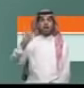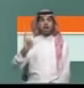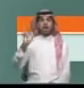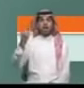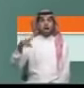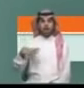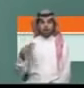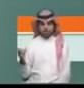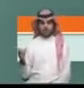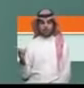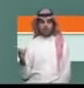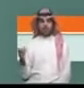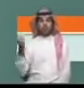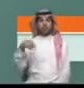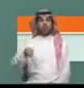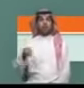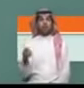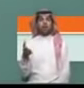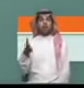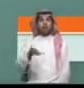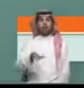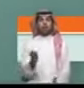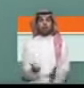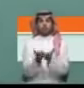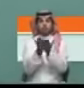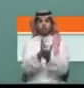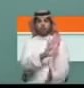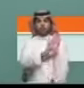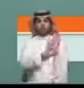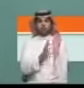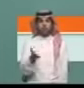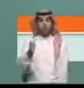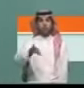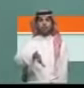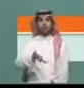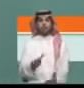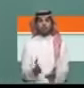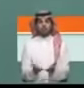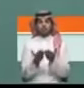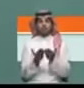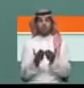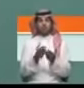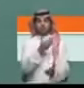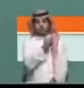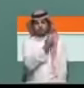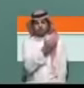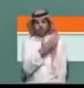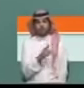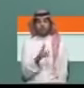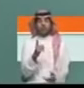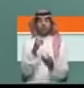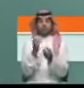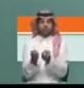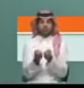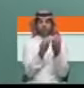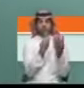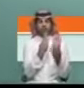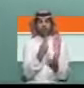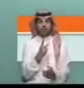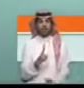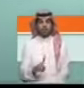بنت سعود ابن عبد العزيز آل سعود، تغمدها الله بواسع رحمته ومغفرته ورضوانه وأسكنها فسيح جناته.